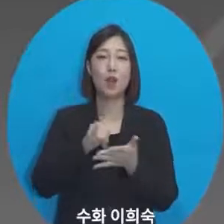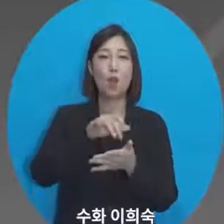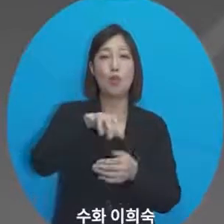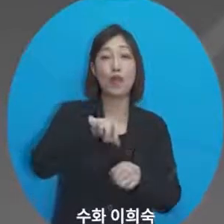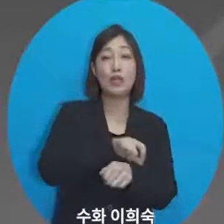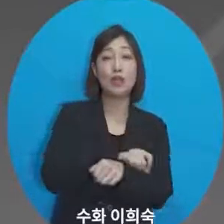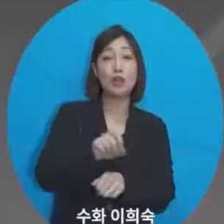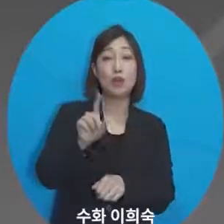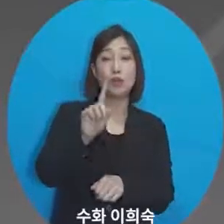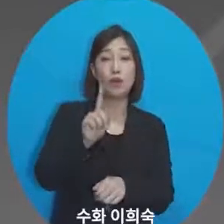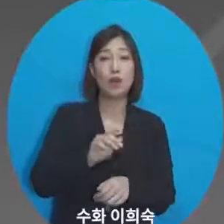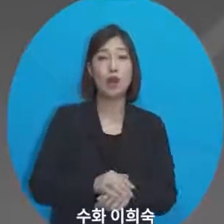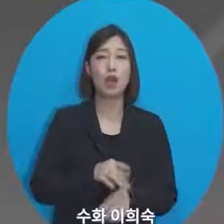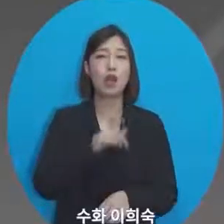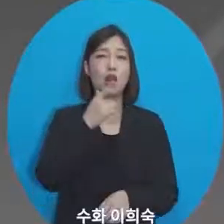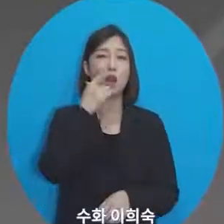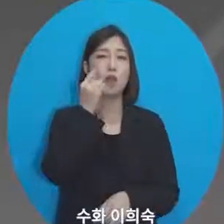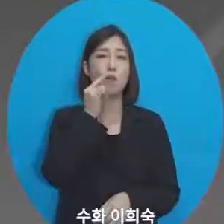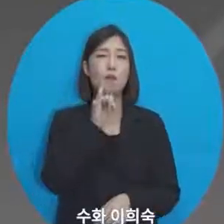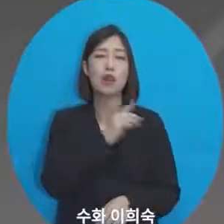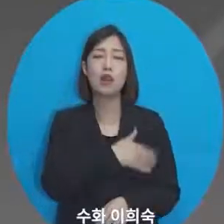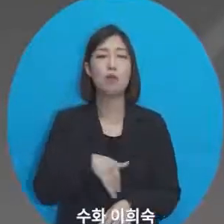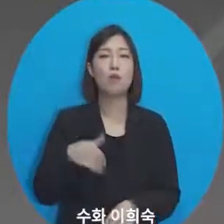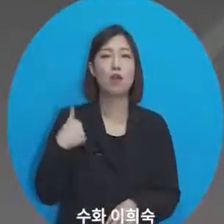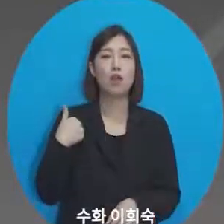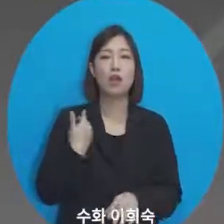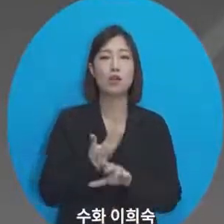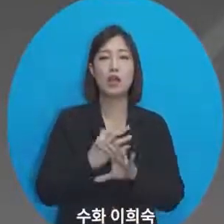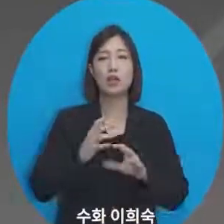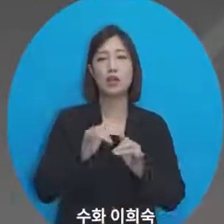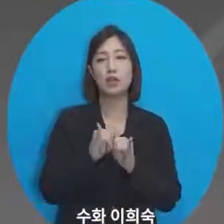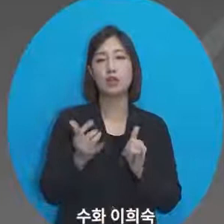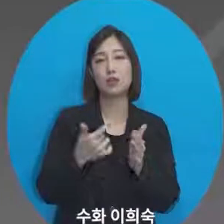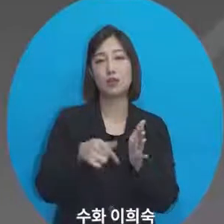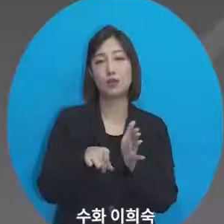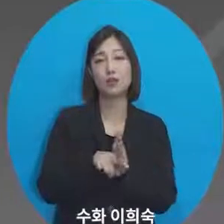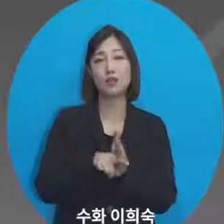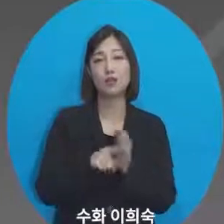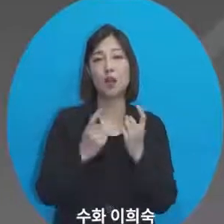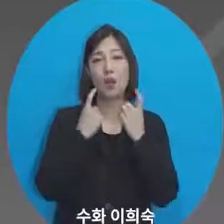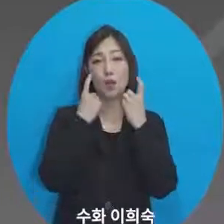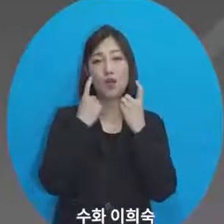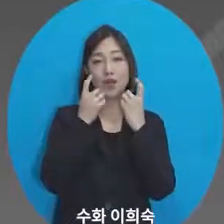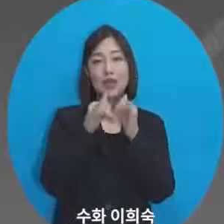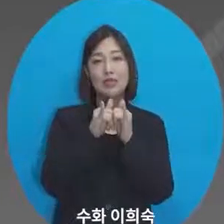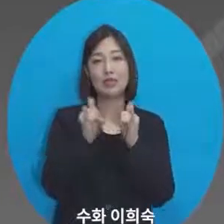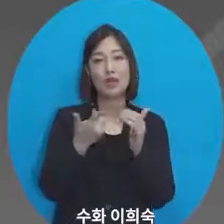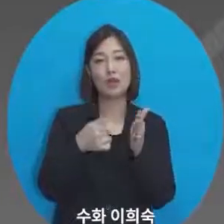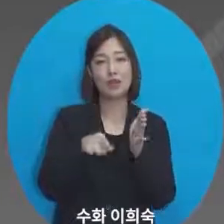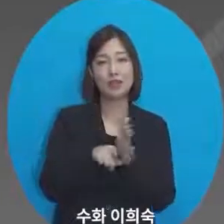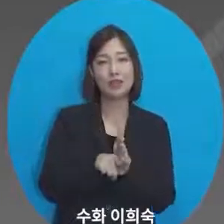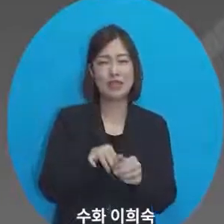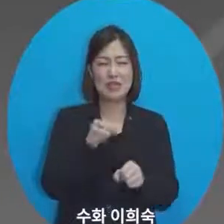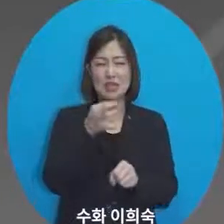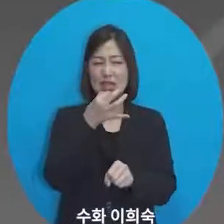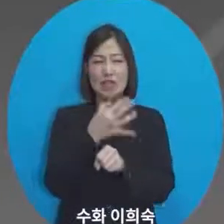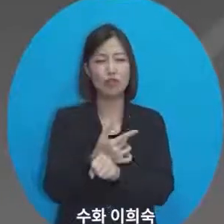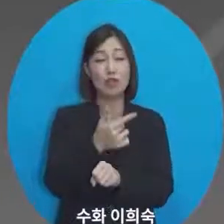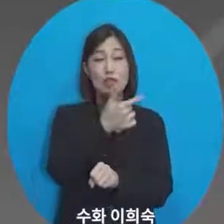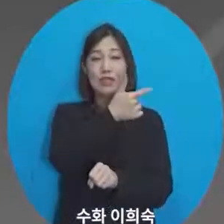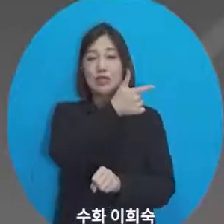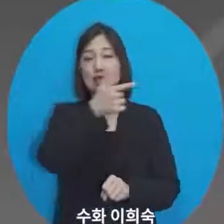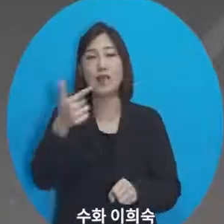있습니다. 일본어를 모르는 그런 방문객도 많이 있어서 최대한 단순하고 크게